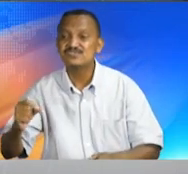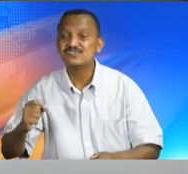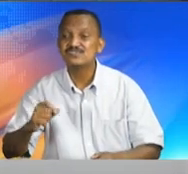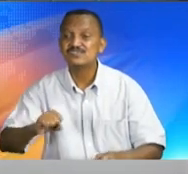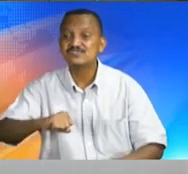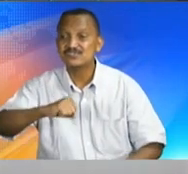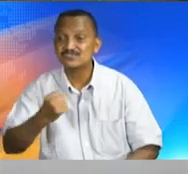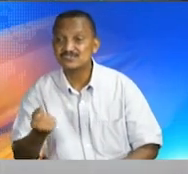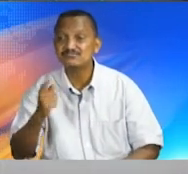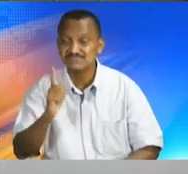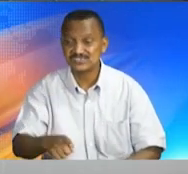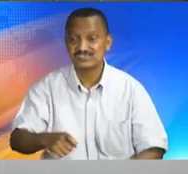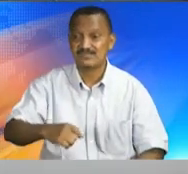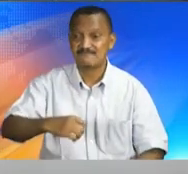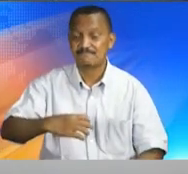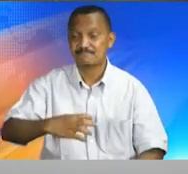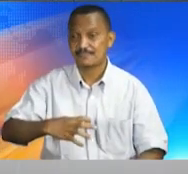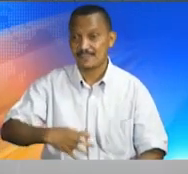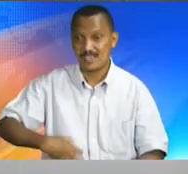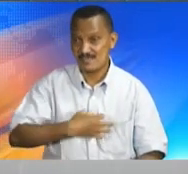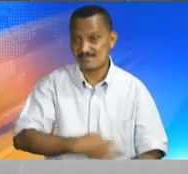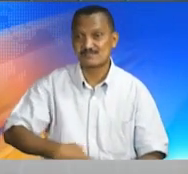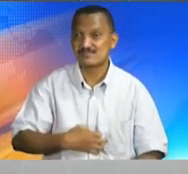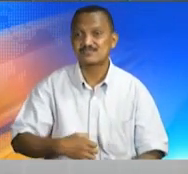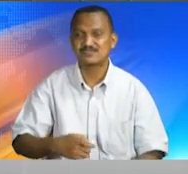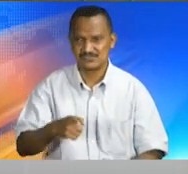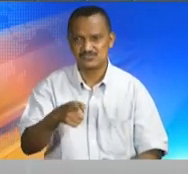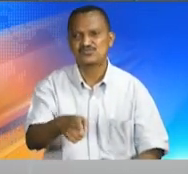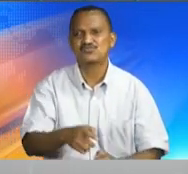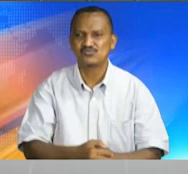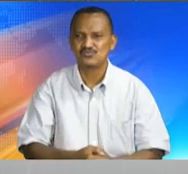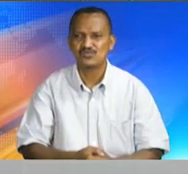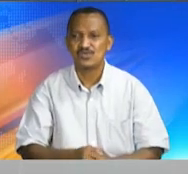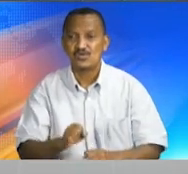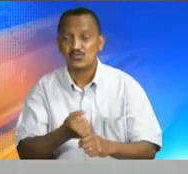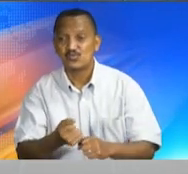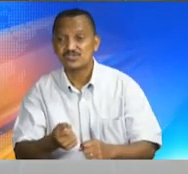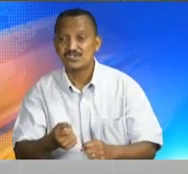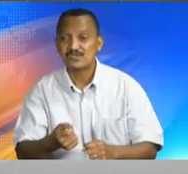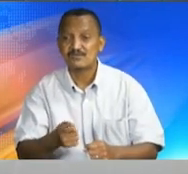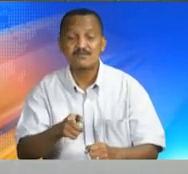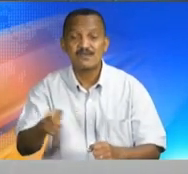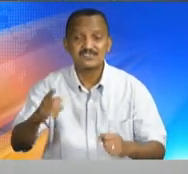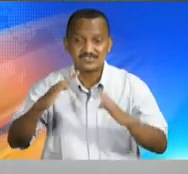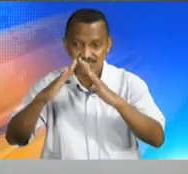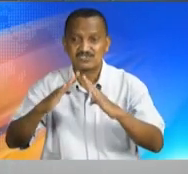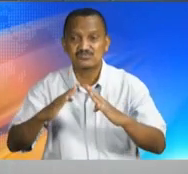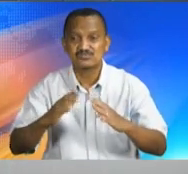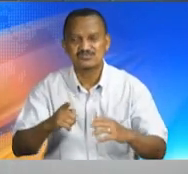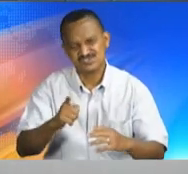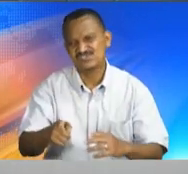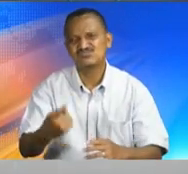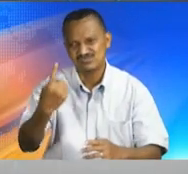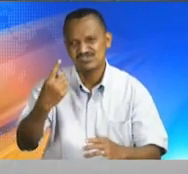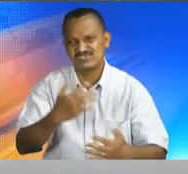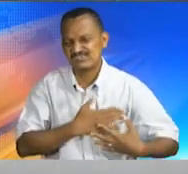an'ilay Tantely tena pura ny olona ampiasaina. Mpihinana sy ilay mpampiasa any an-trano izany aloha ny tena vidy e, fa tsy dia tena misy